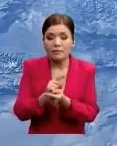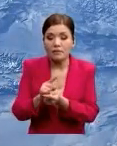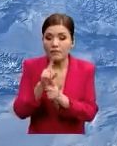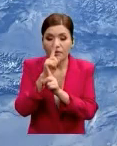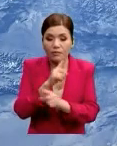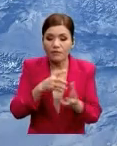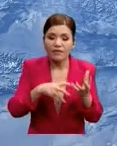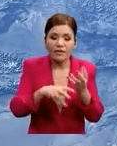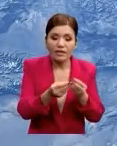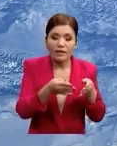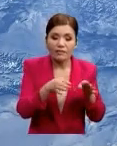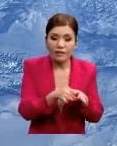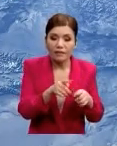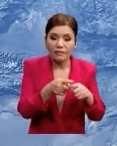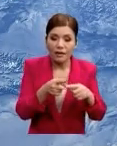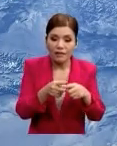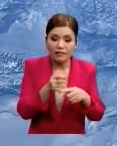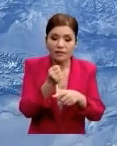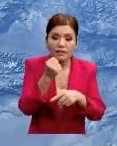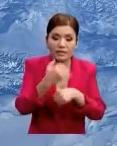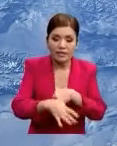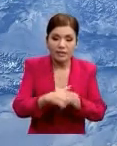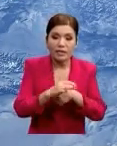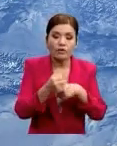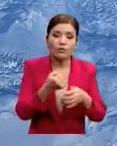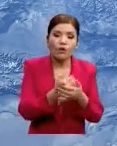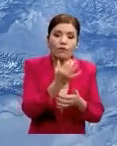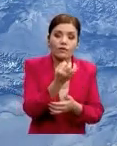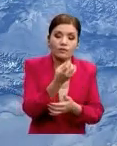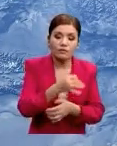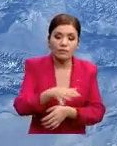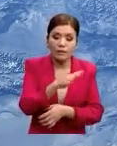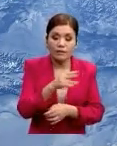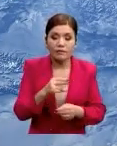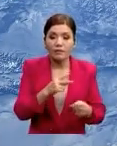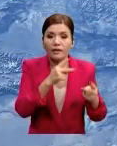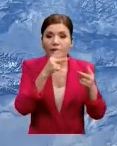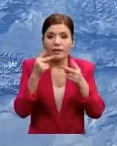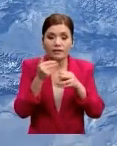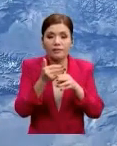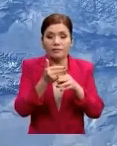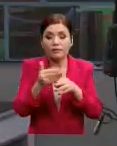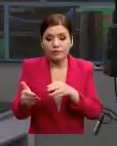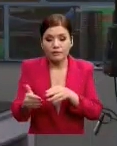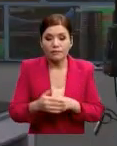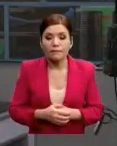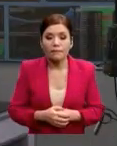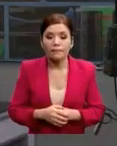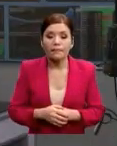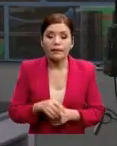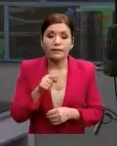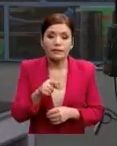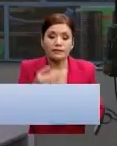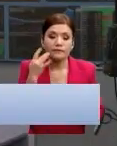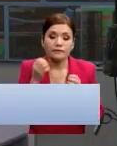поменяется. Вся оставшая часть страны от центральных до восточных регионов будет просыпаться на час позже. Но здесь,